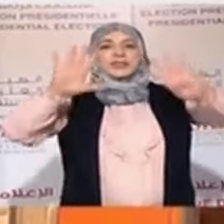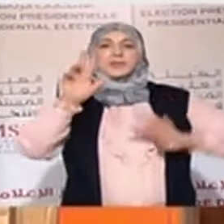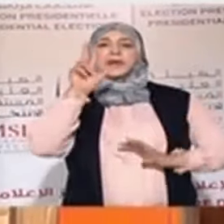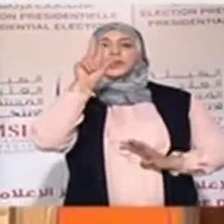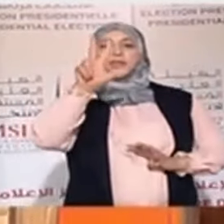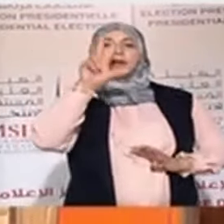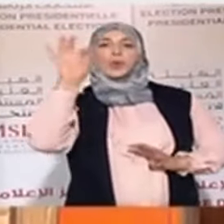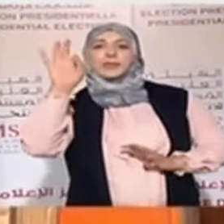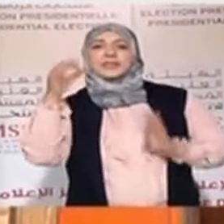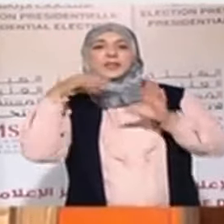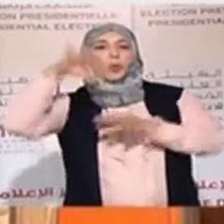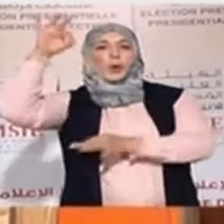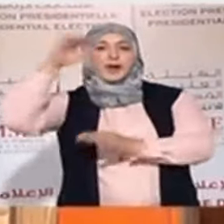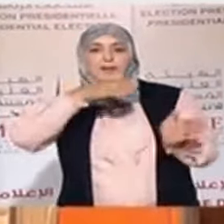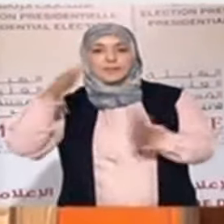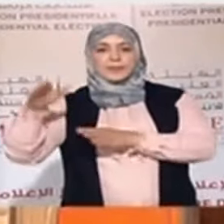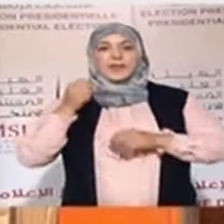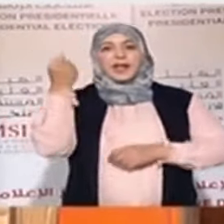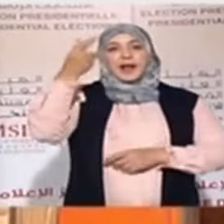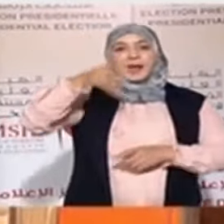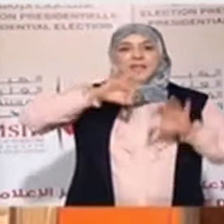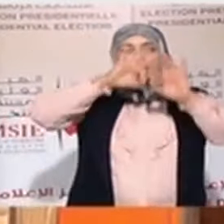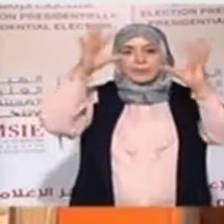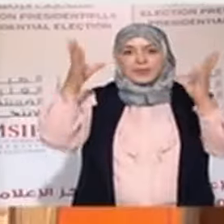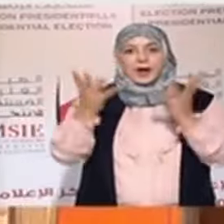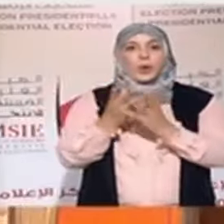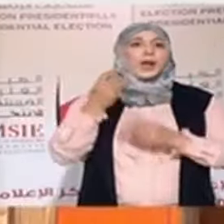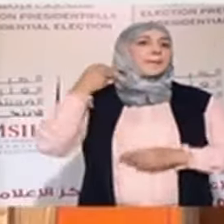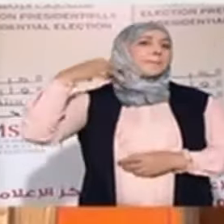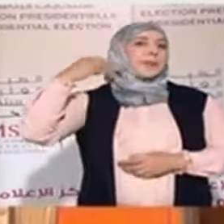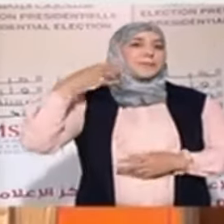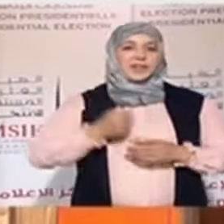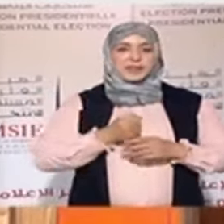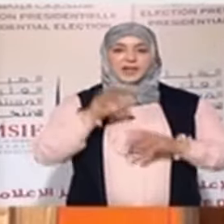84,953 ورقة. العدد الجملي لأوراق التصويت البيضاء